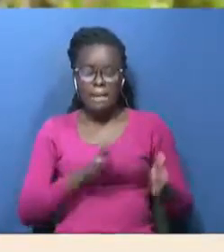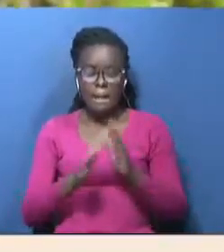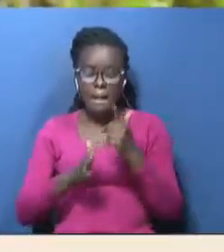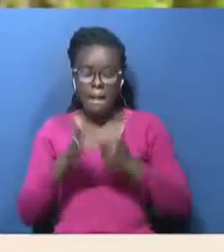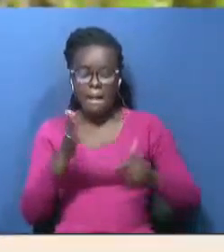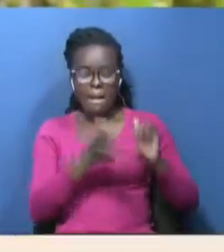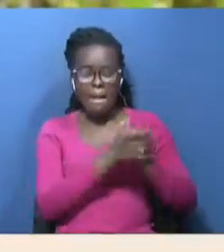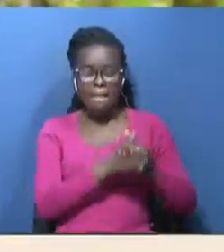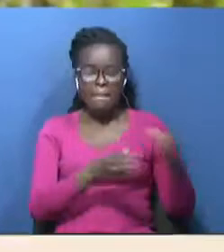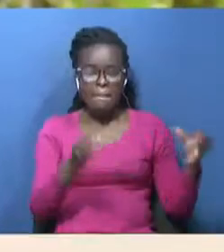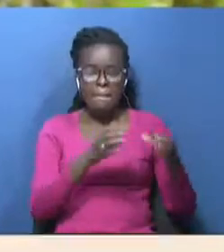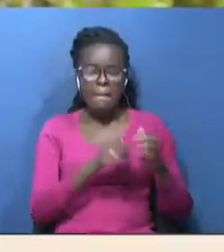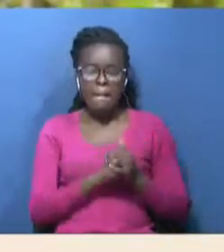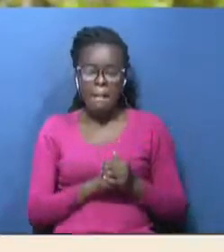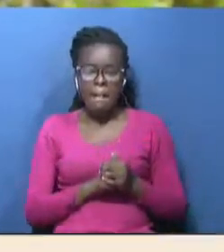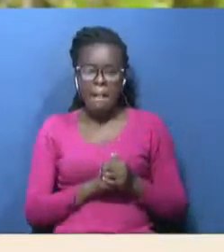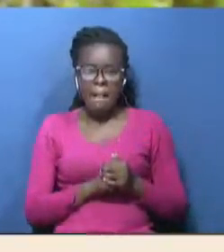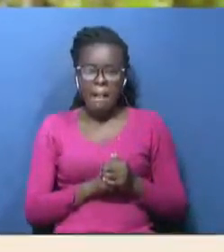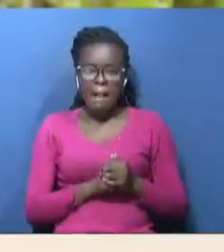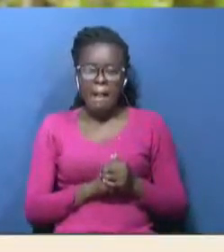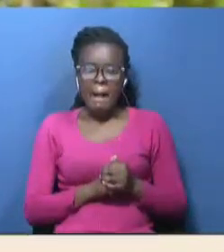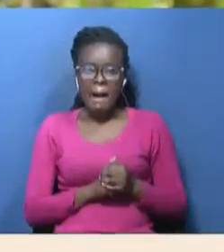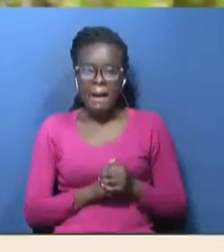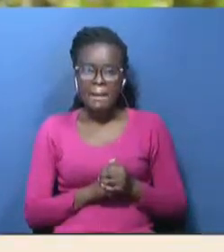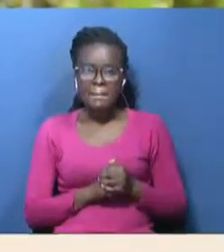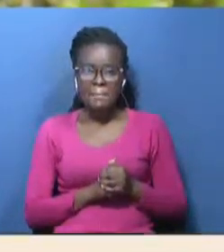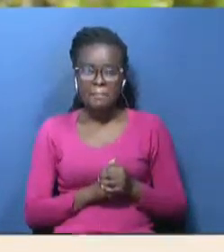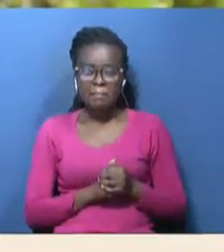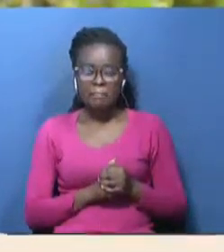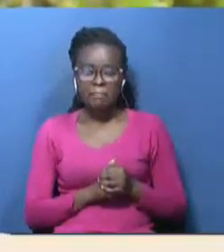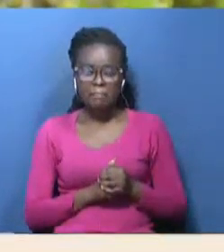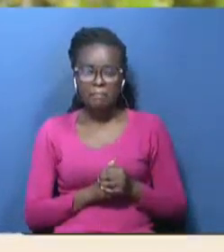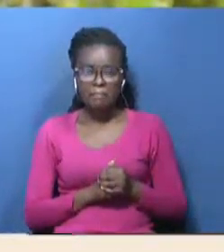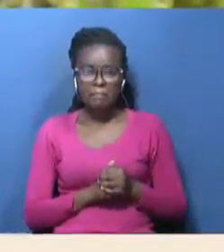kĩa Jubilee nĩ kĩna ũndũ gĩtigĩtie, gĩtirĩ na kĩndũ gĩtigĩtie